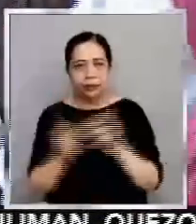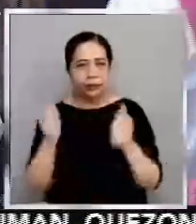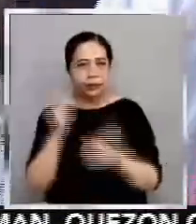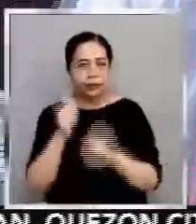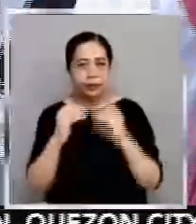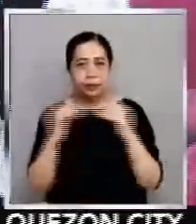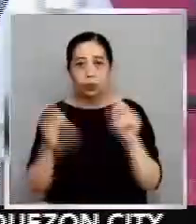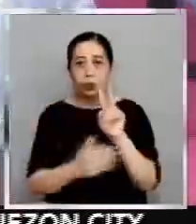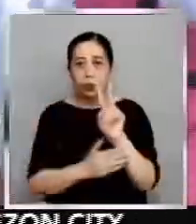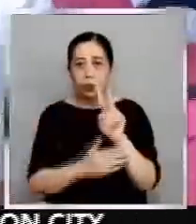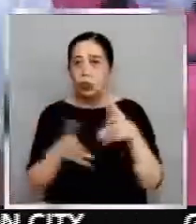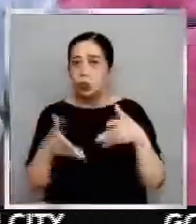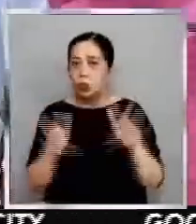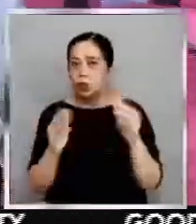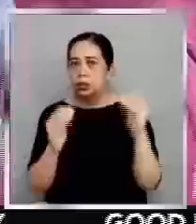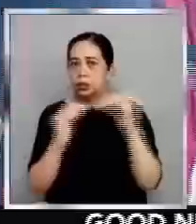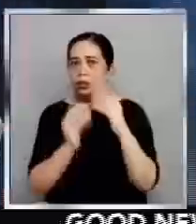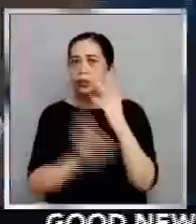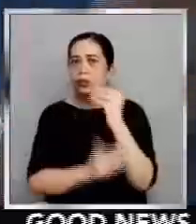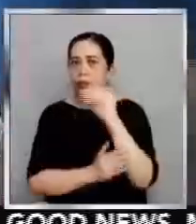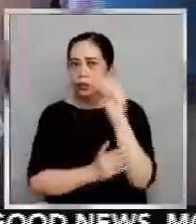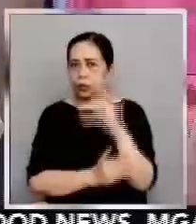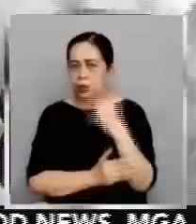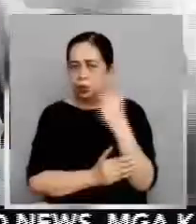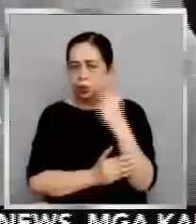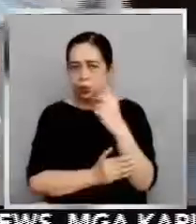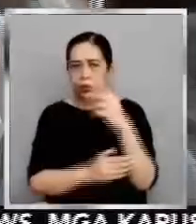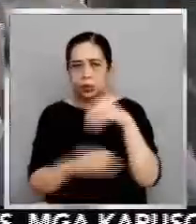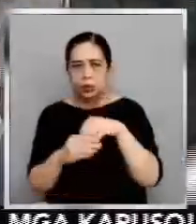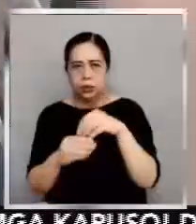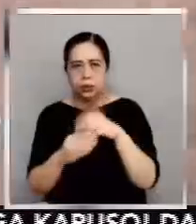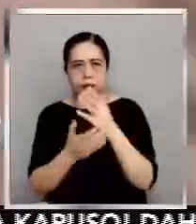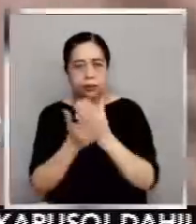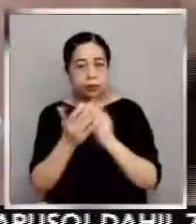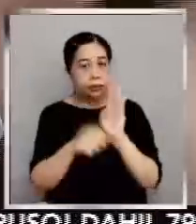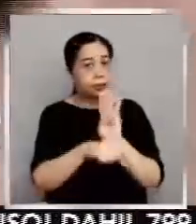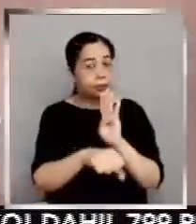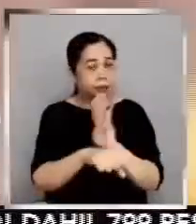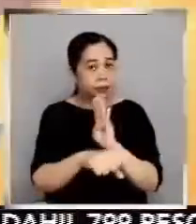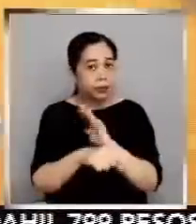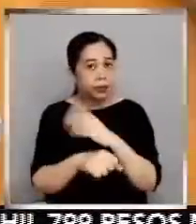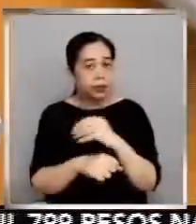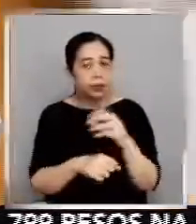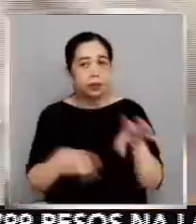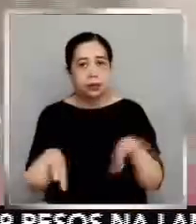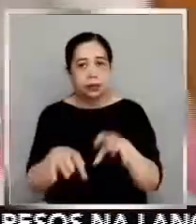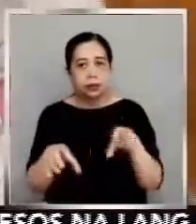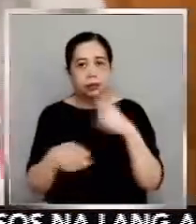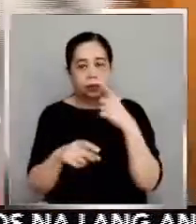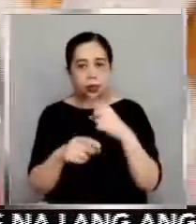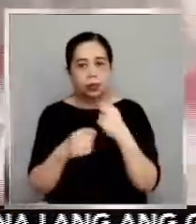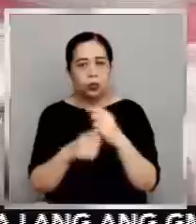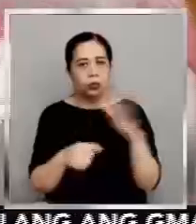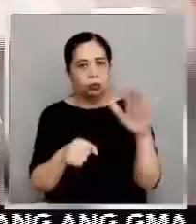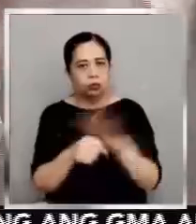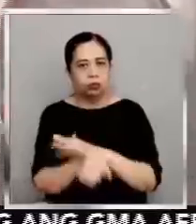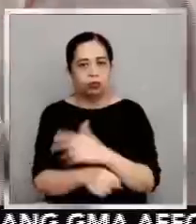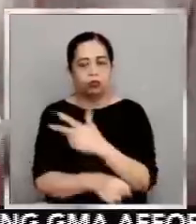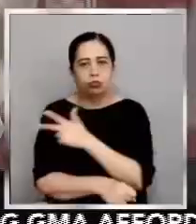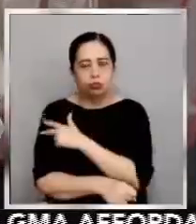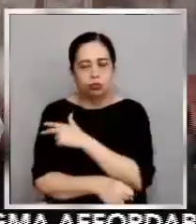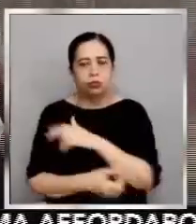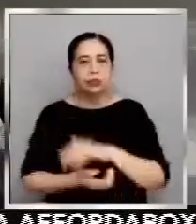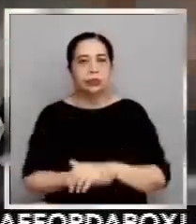2, papayagan lang hanggang 50% ang indoor capacity ng ilang establisimento at aktibidad para sa mga fully vaccinated na adult,